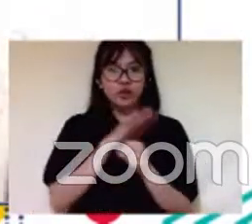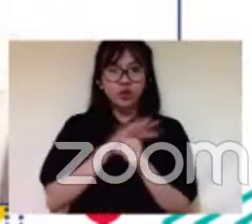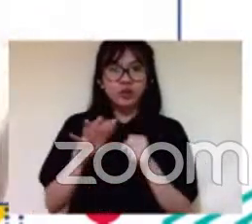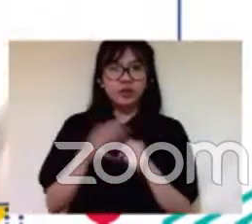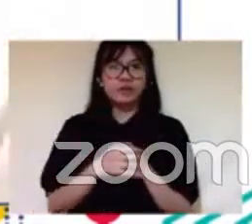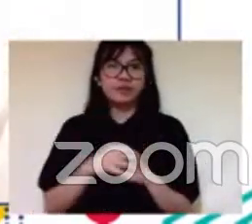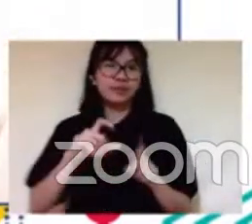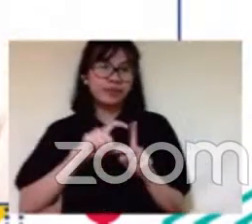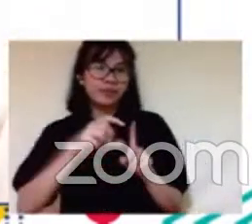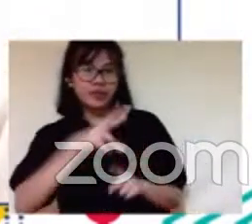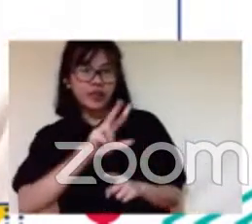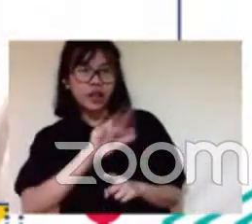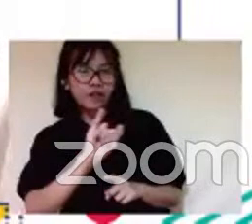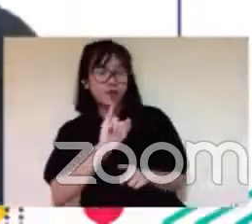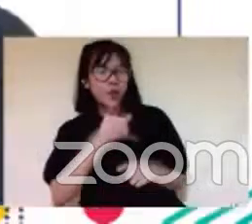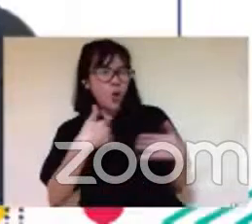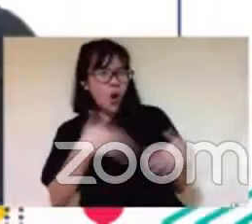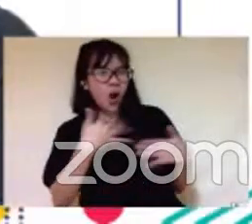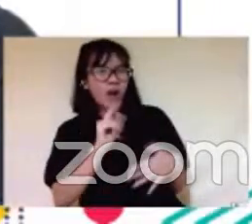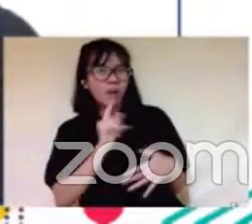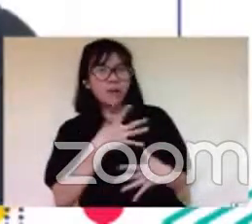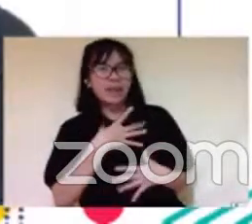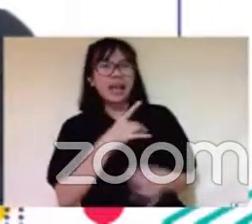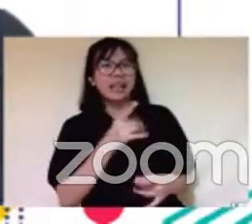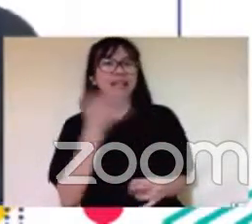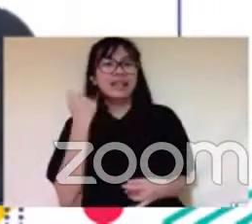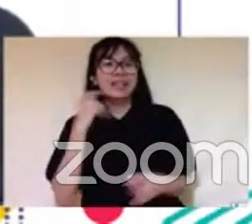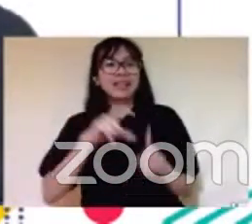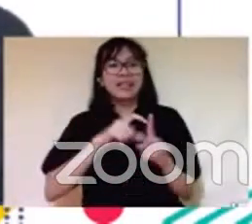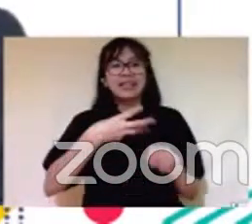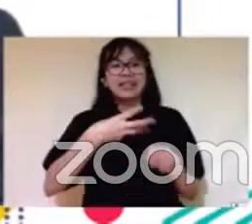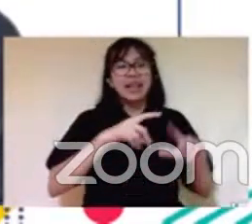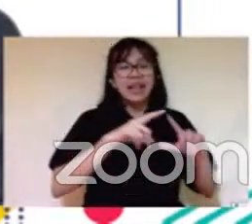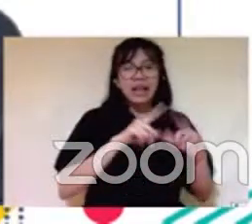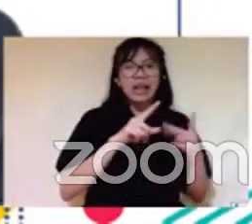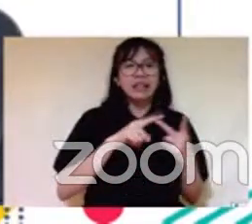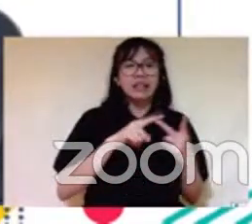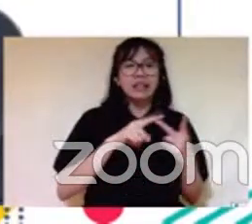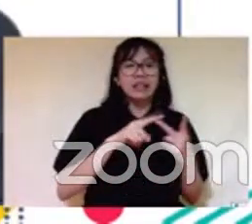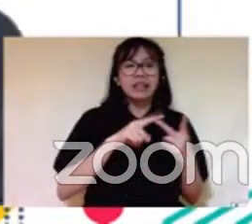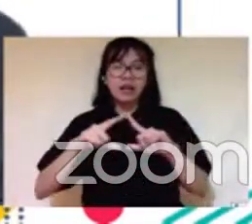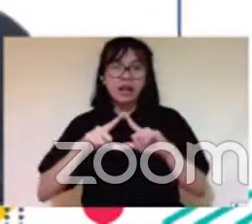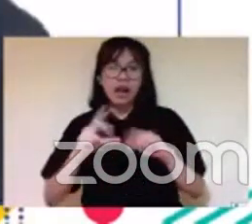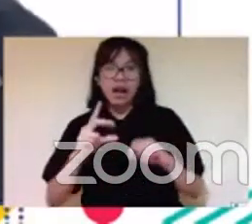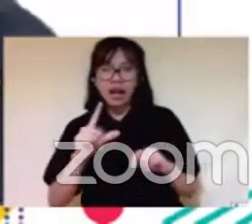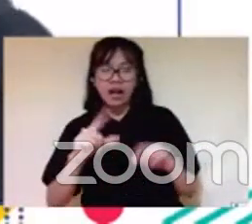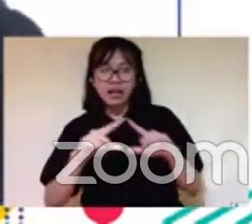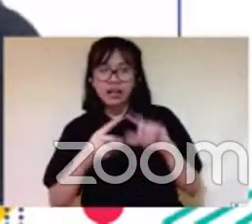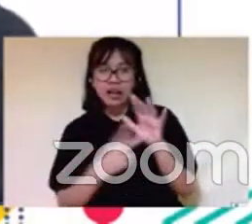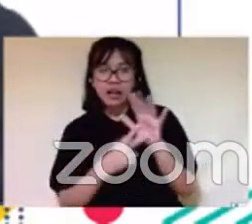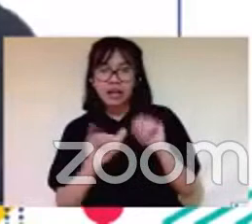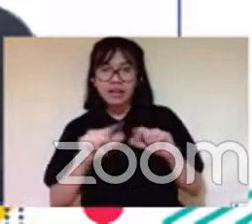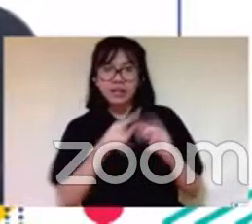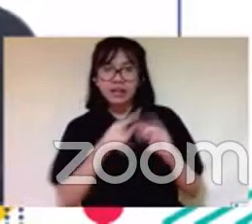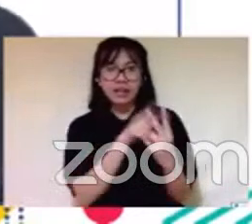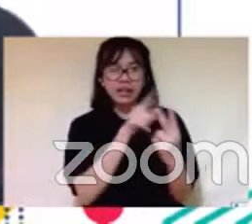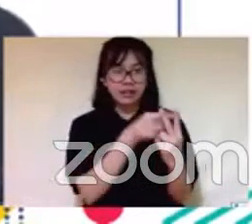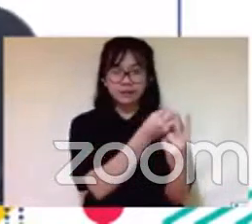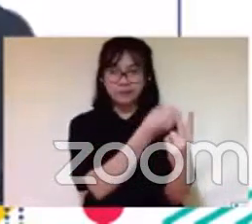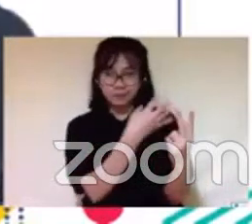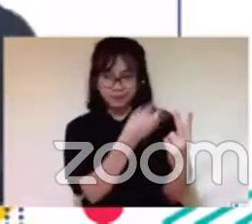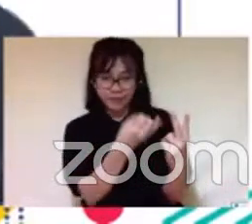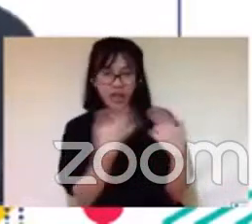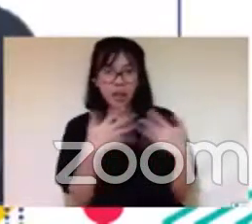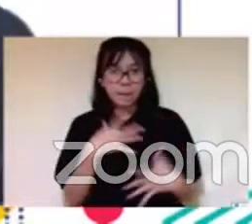dari Mbak Dea dan juga Mas Karania bahwa teman-teman, mohon saya dikoreksi tapi, jadi kalau